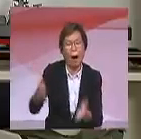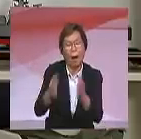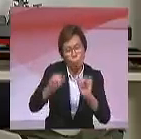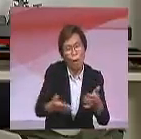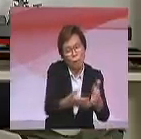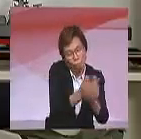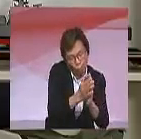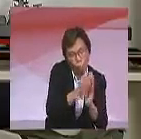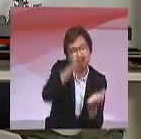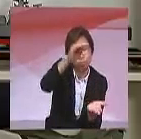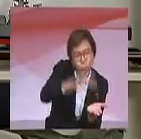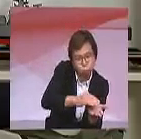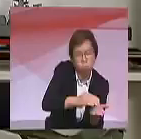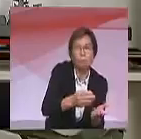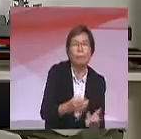Satu lagi.